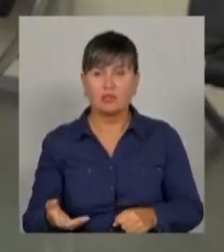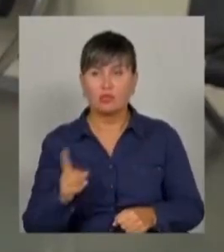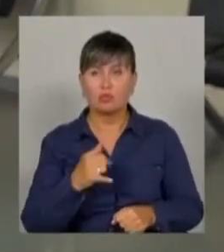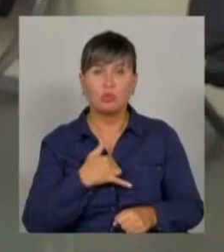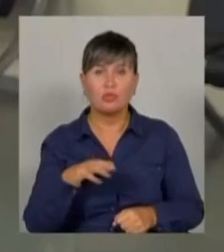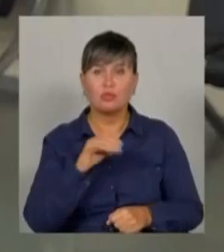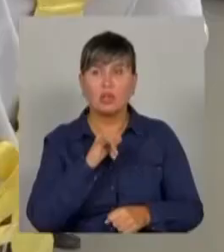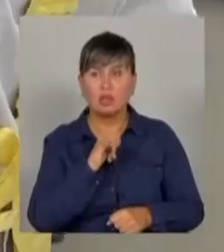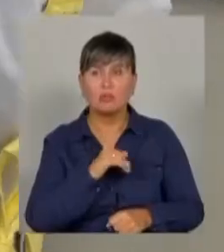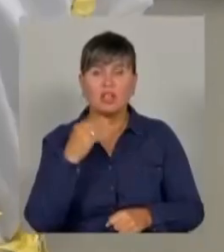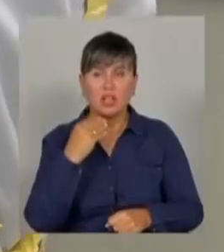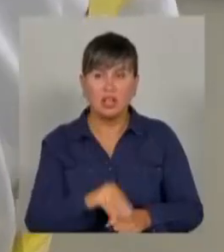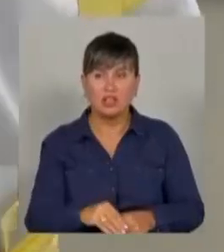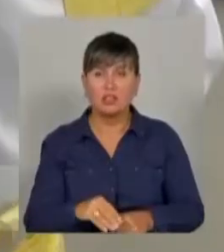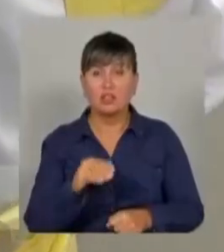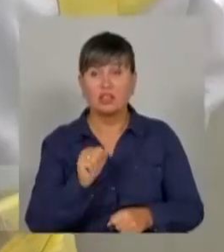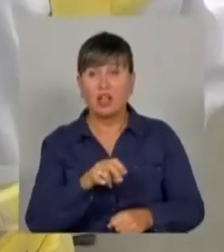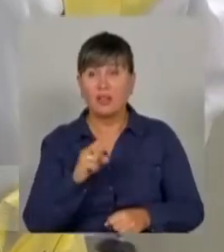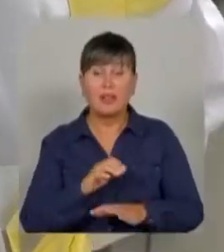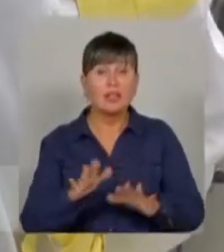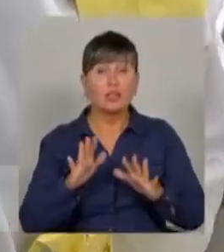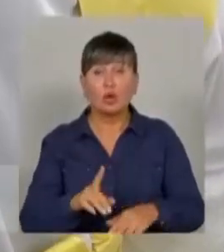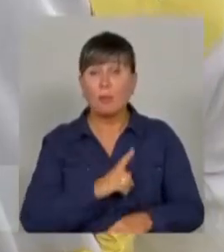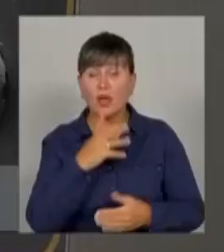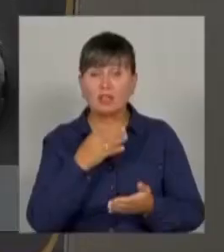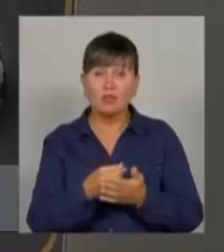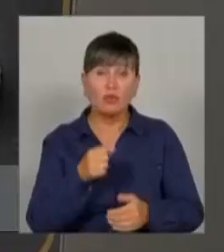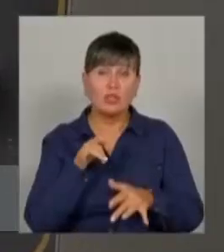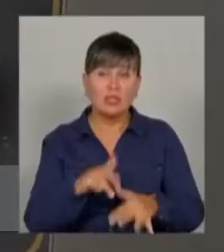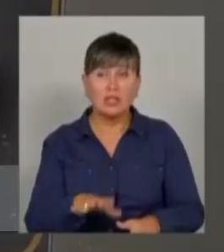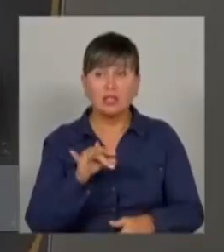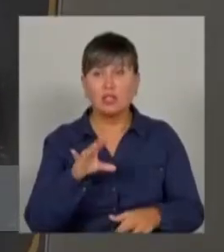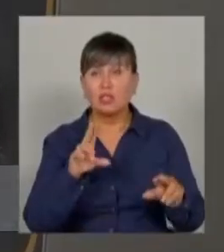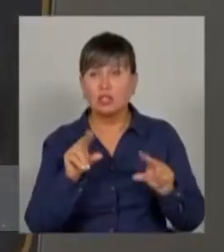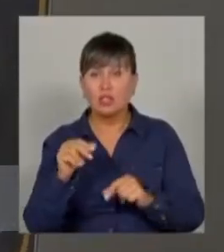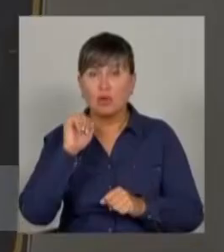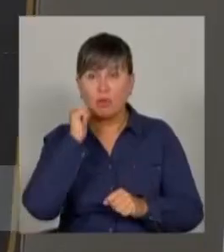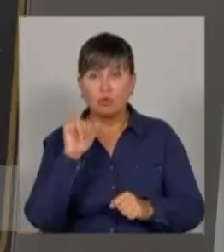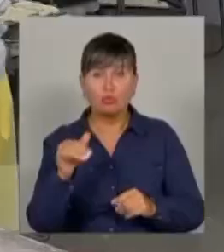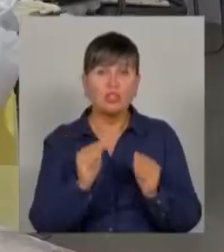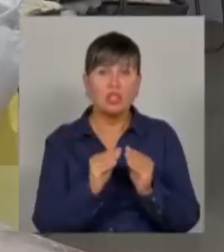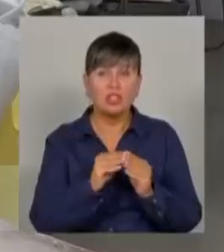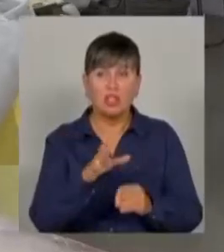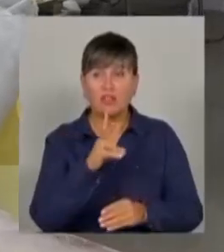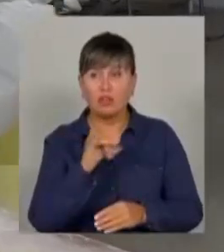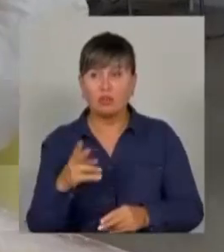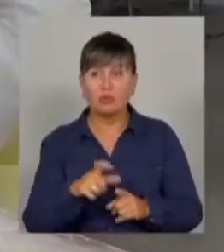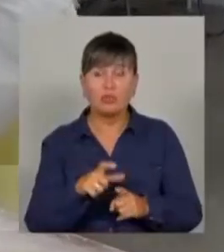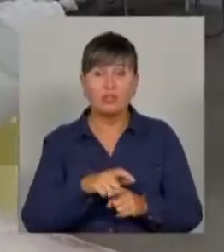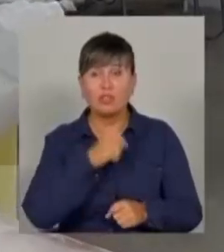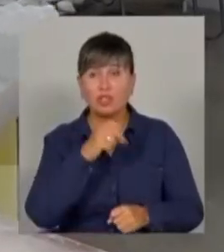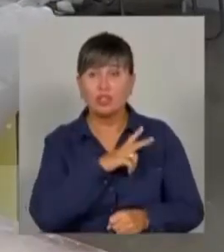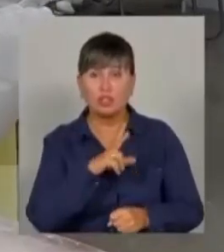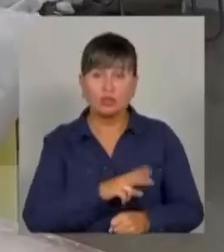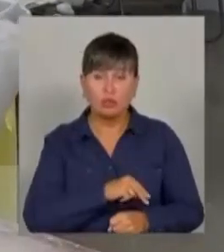у нас была колбаса качественная Жанна байерейва не только мастер своего дела но еще и счастливая бабушка десяти внуков по ее словам старшая